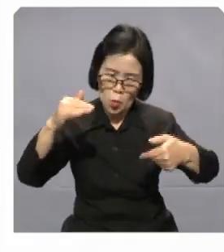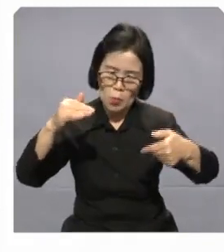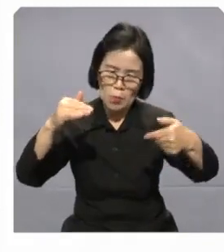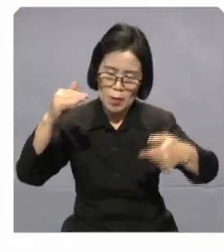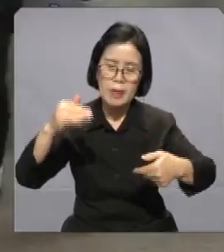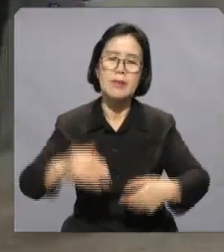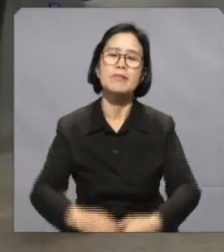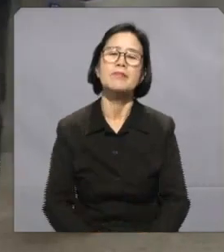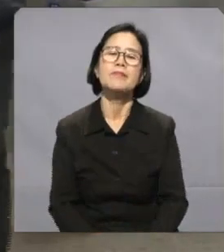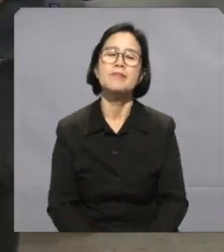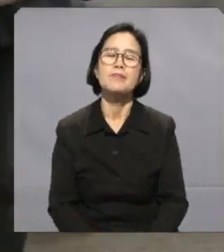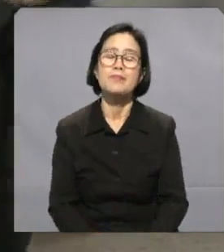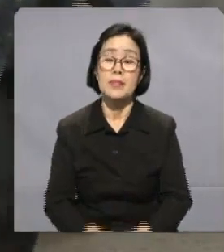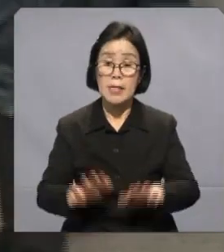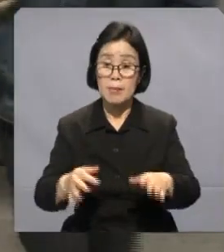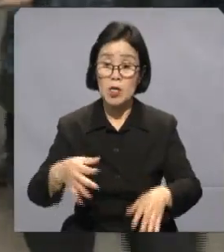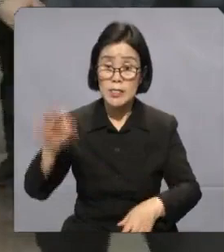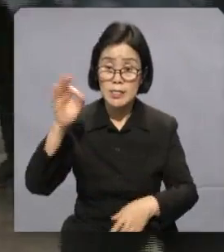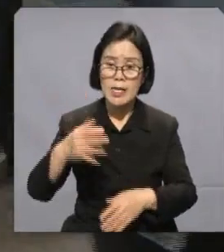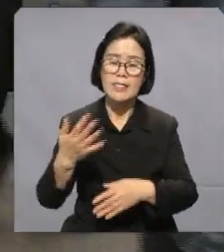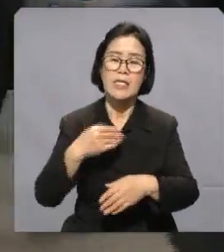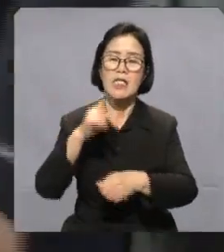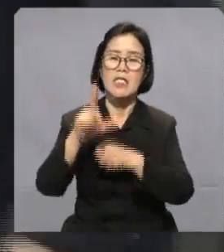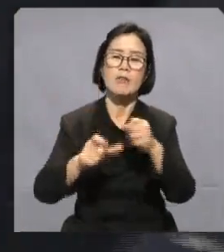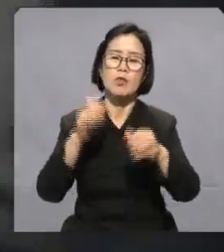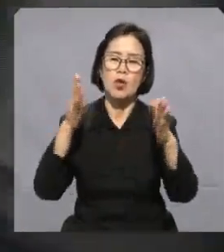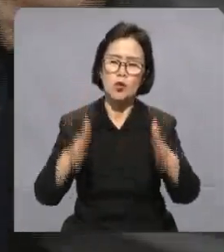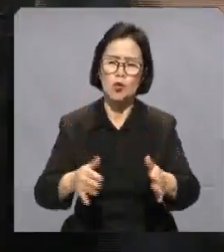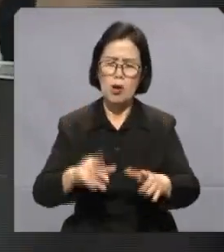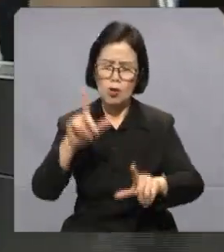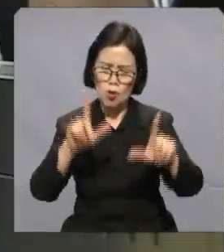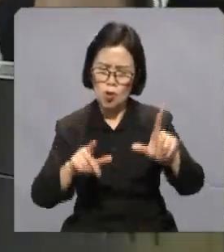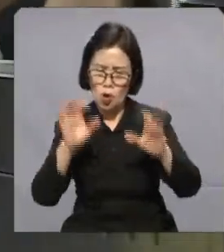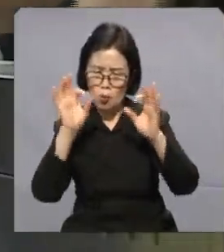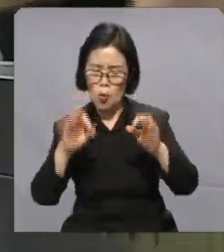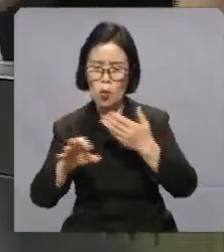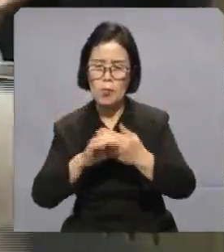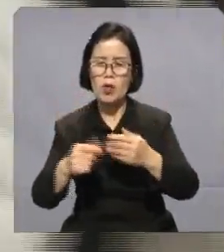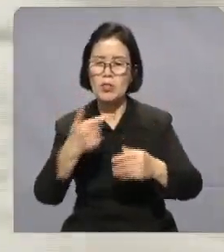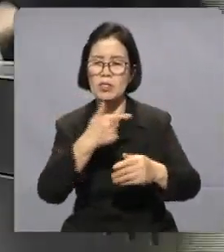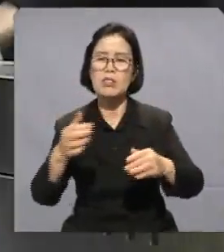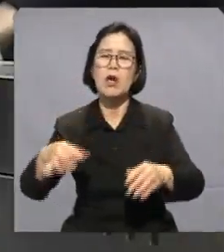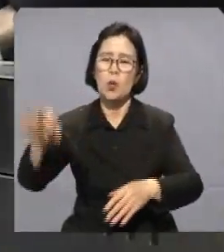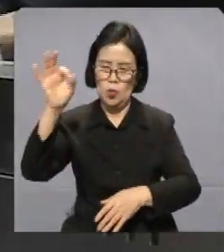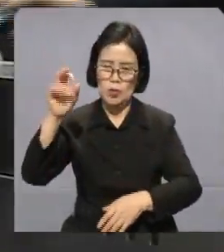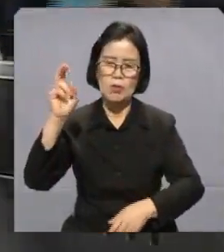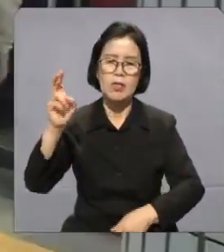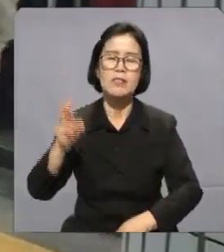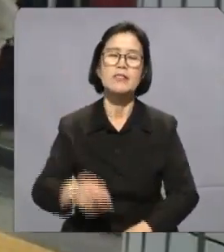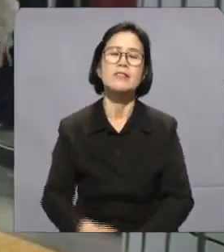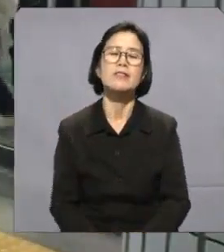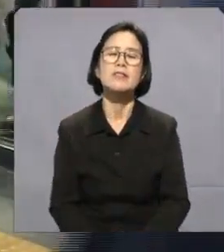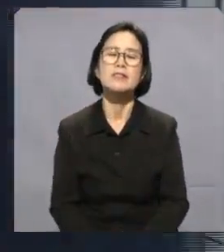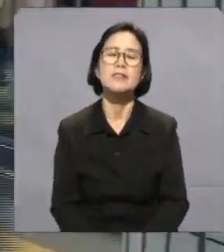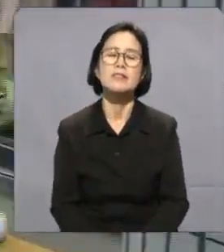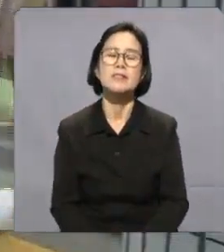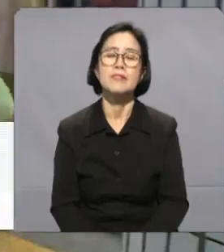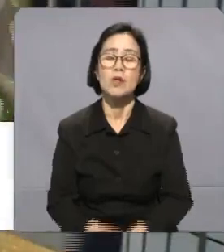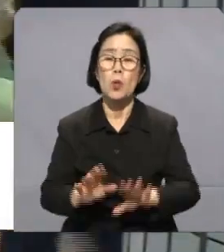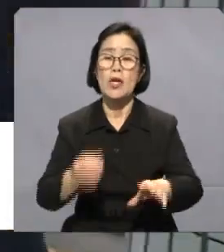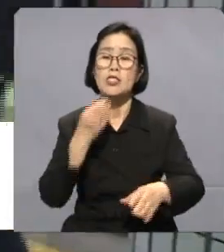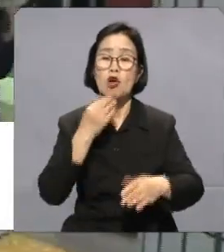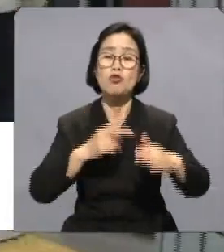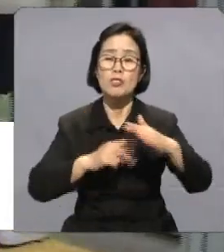보통이었습니다. 이번 인상은 지난 15년간 추세에 비춰볼 때 상당히 크게 오른 셈입니다. 올해